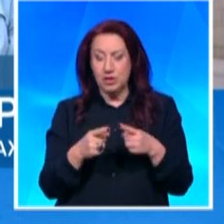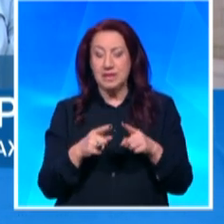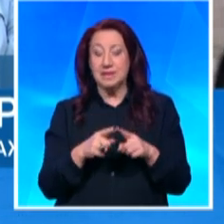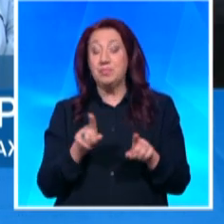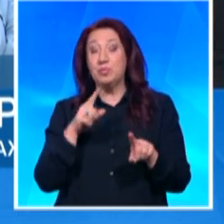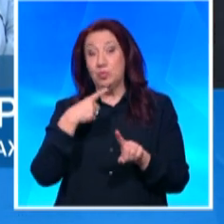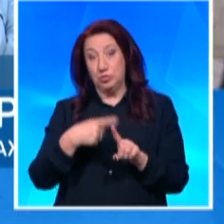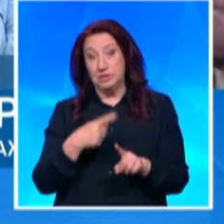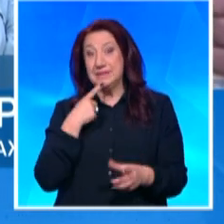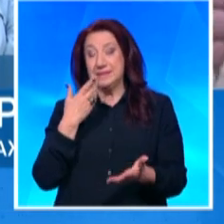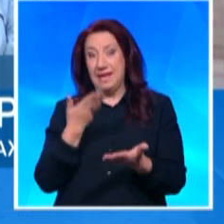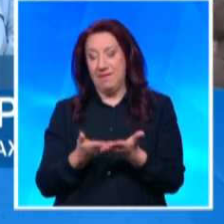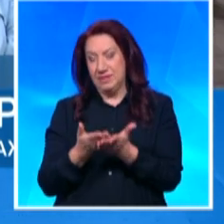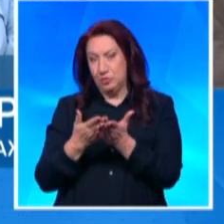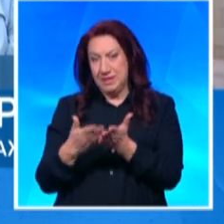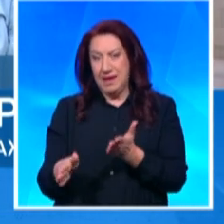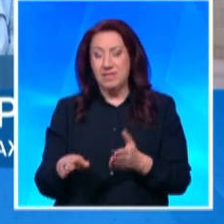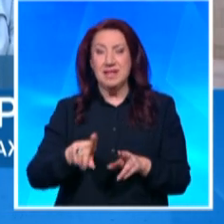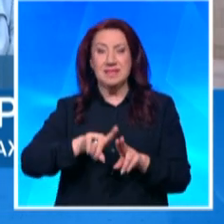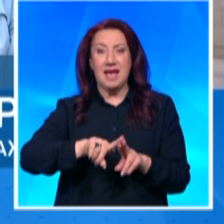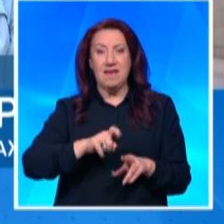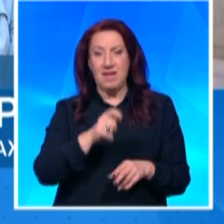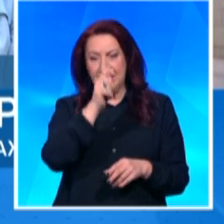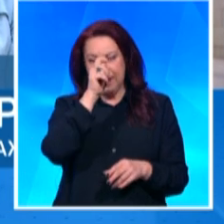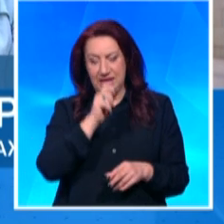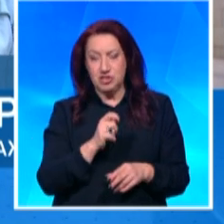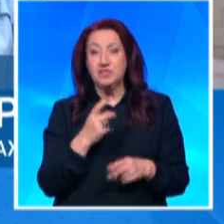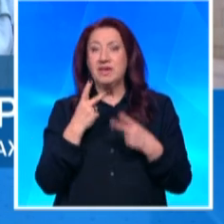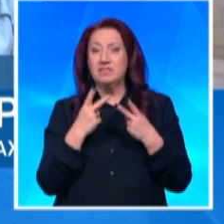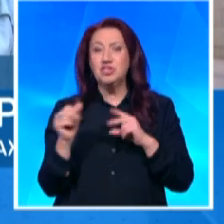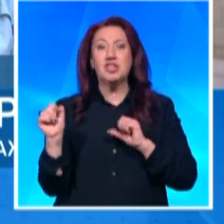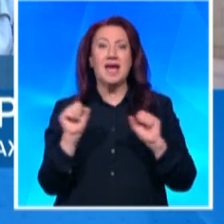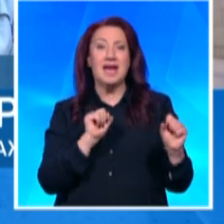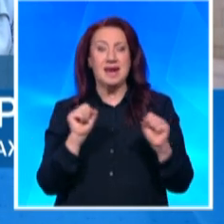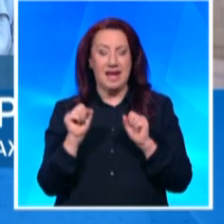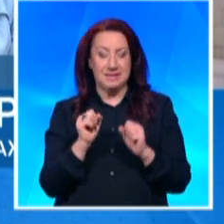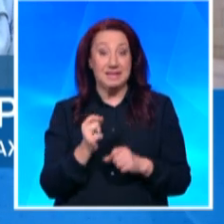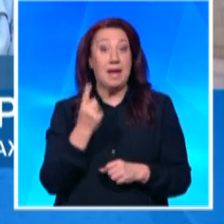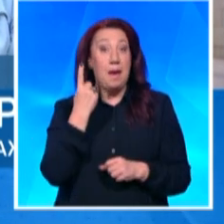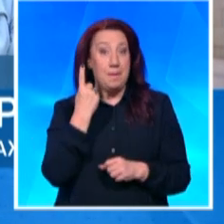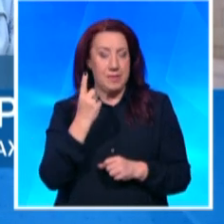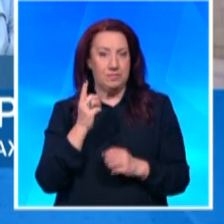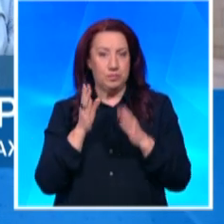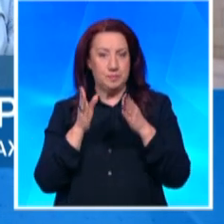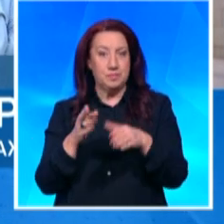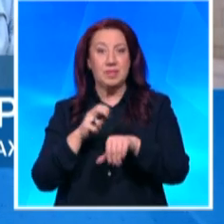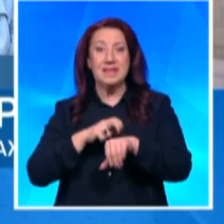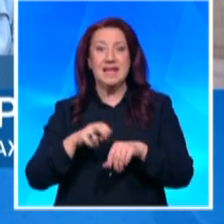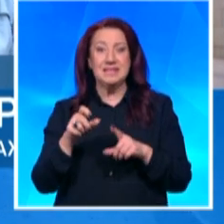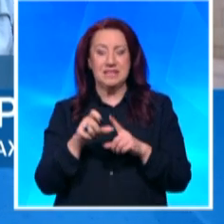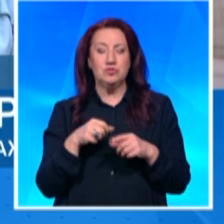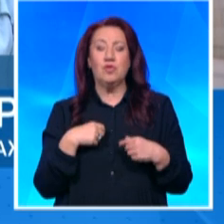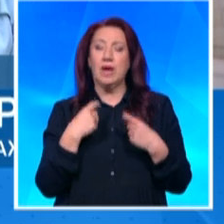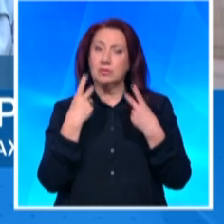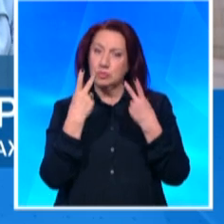отстраняване на Иван Гешев, реакциите и коментарите сега от репортерите на BTV. Първо към Десислава Ризова, която проследи срещите